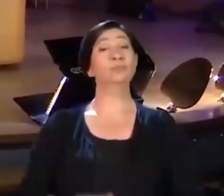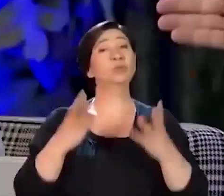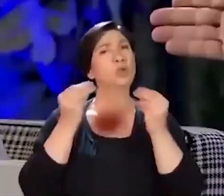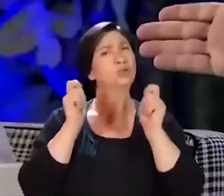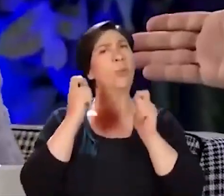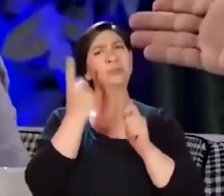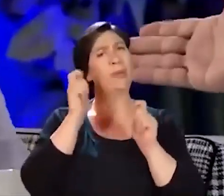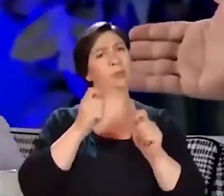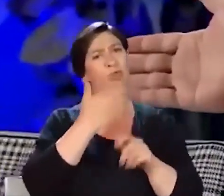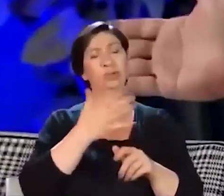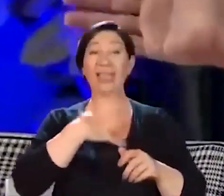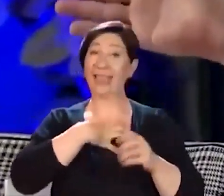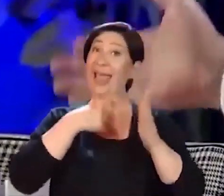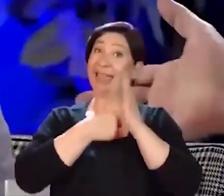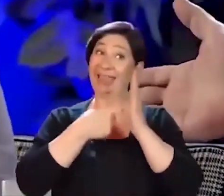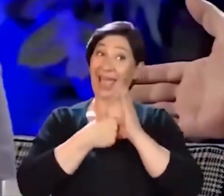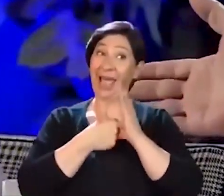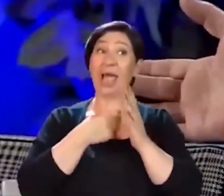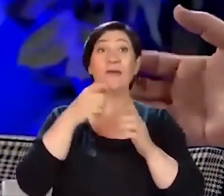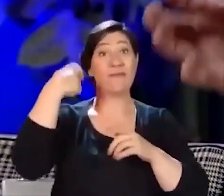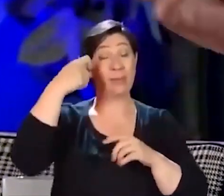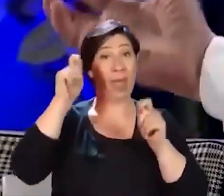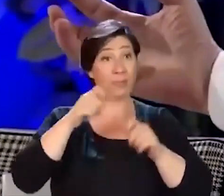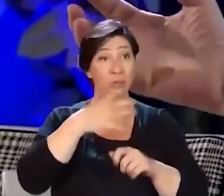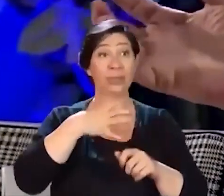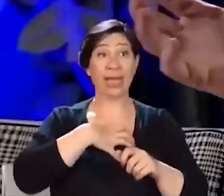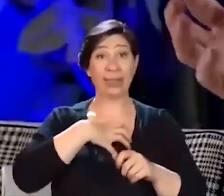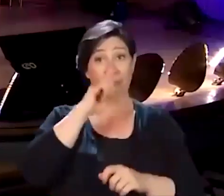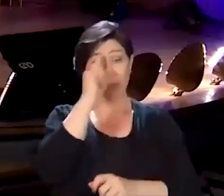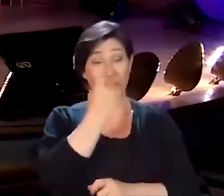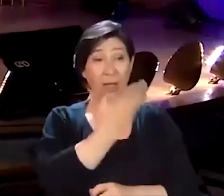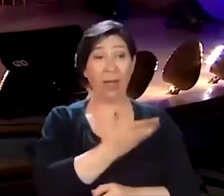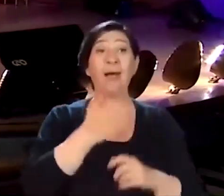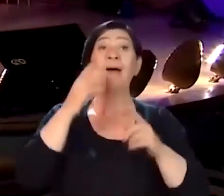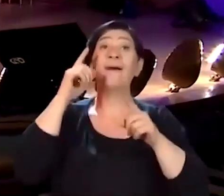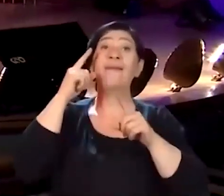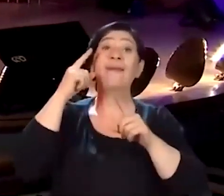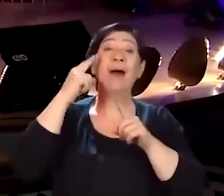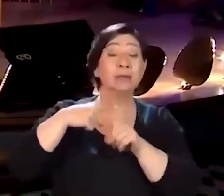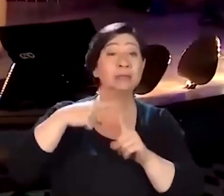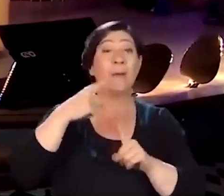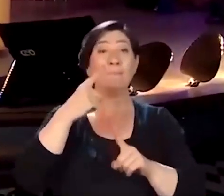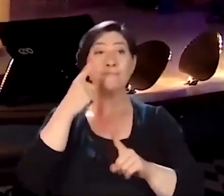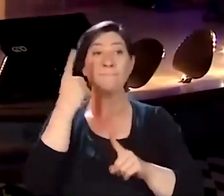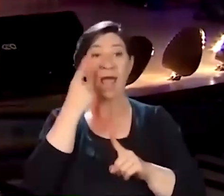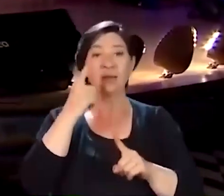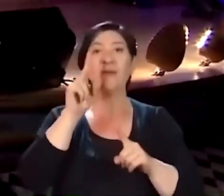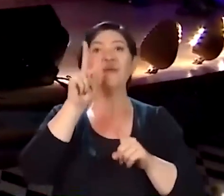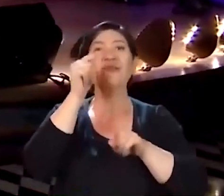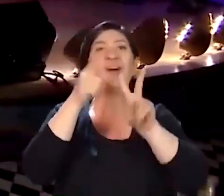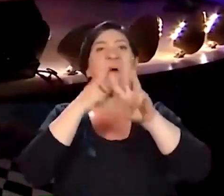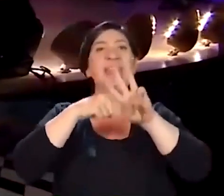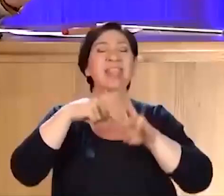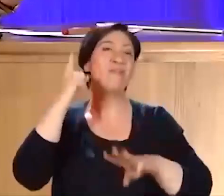Çok zor bir şey yapıyorsun. Kendi adına filmler yapıyorsun. Kendi başına. Ve bir ara Vine fenomeniydin galiba.